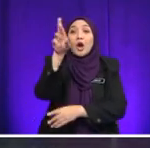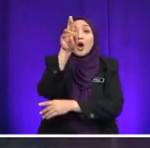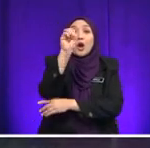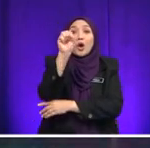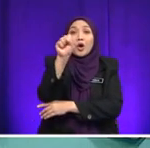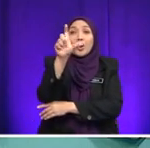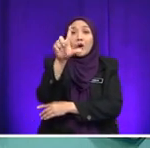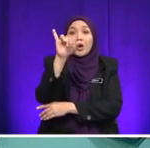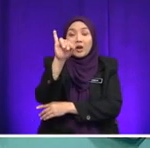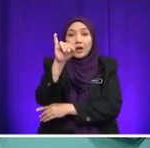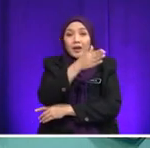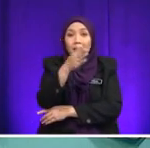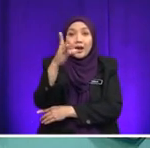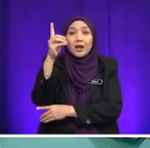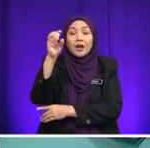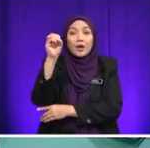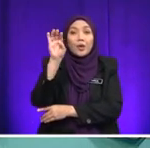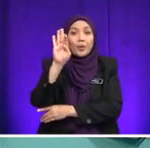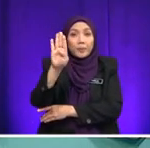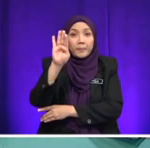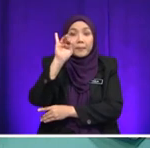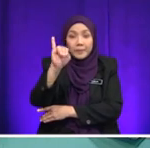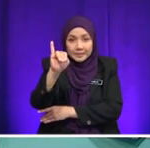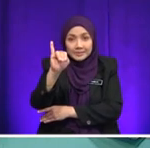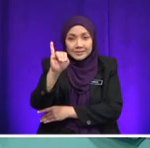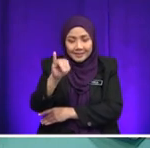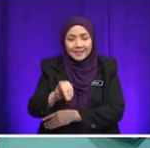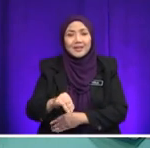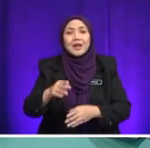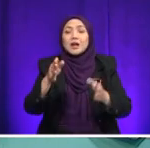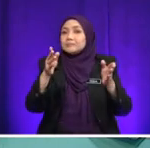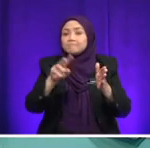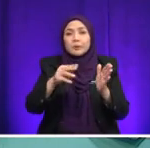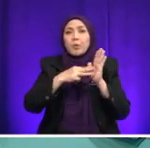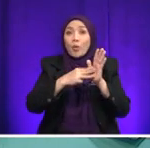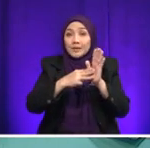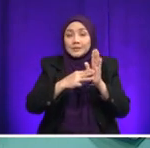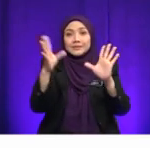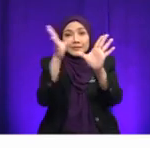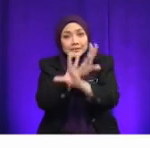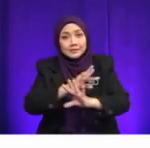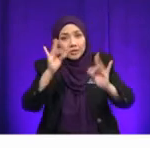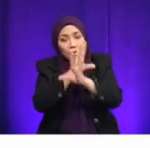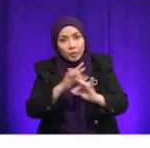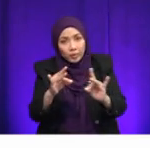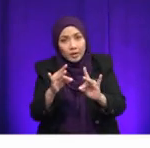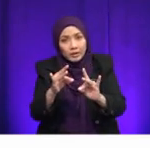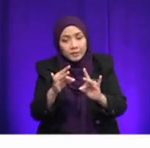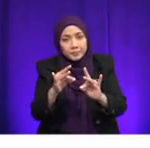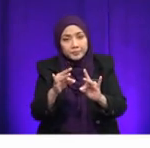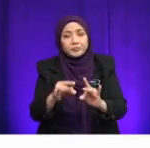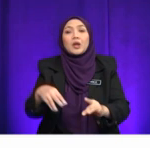merupakan ini adalah kita lihat nih watak-watak Yang penting yang ada dalam